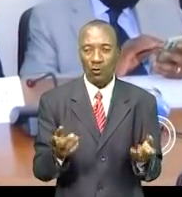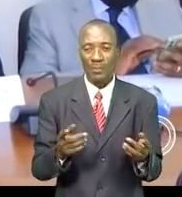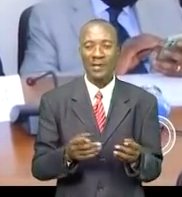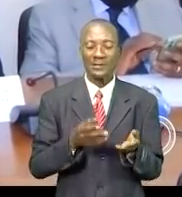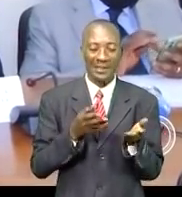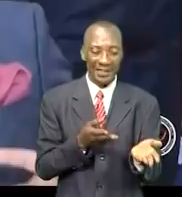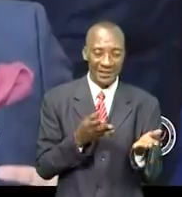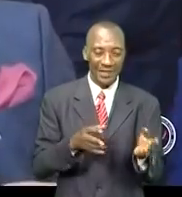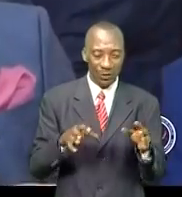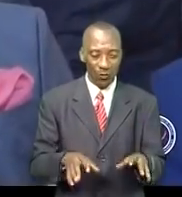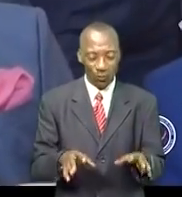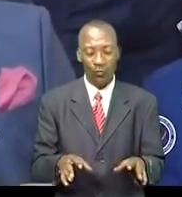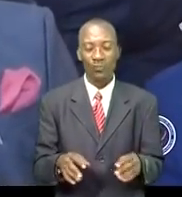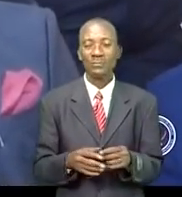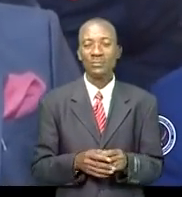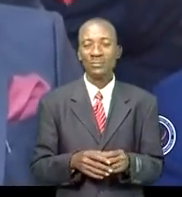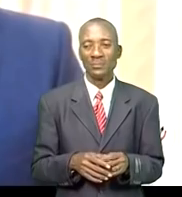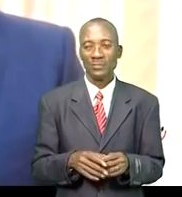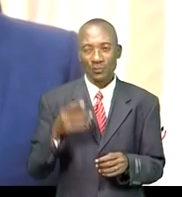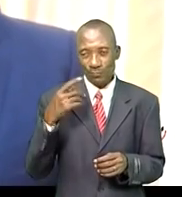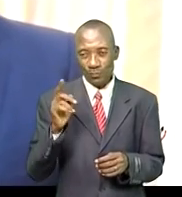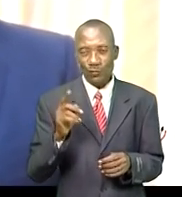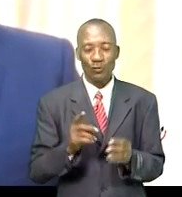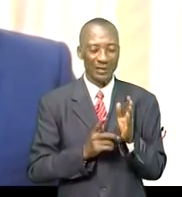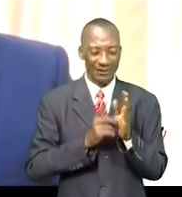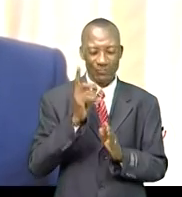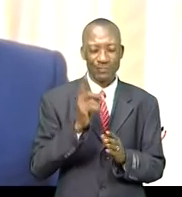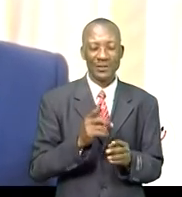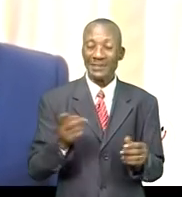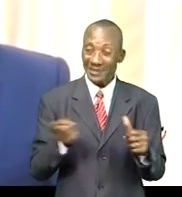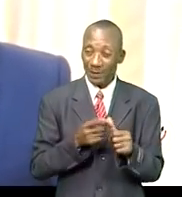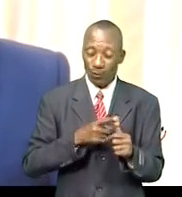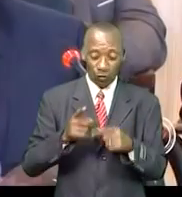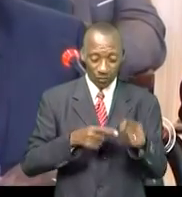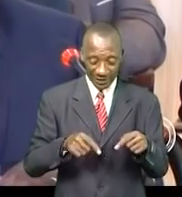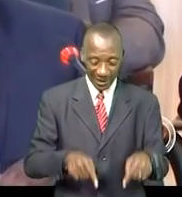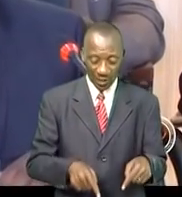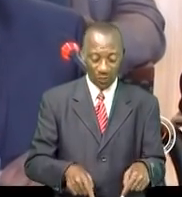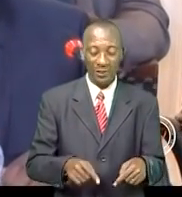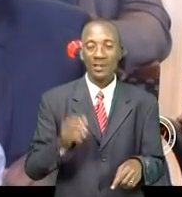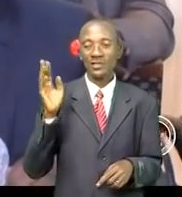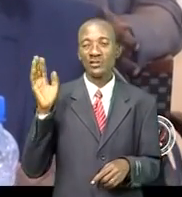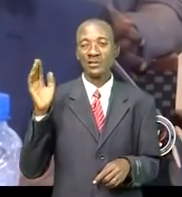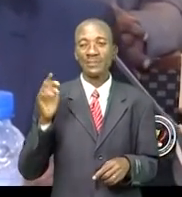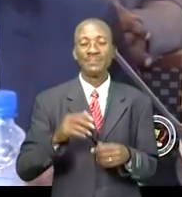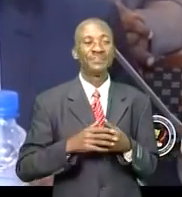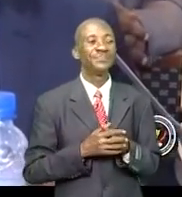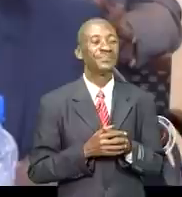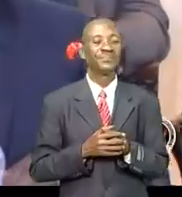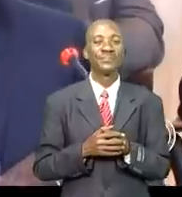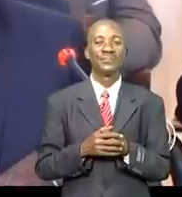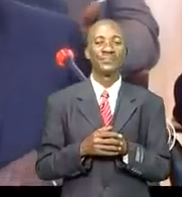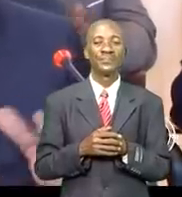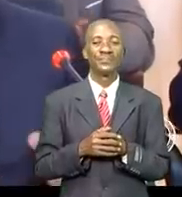efforts de développement de la ville de Kinshasa, capitale de la République démocratique du Congo. La particularité de l'actuel financement consiste